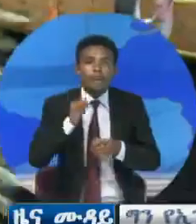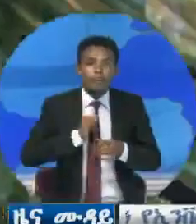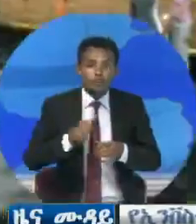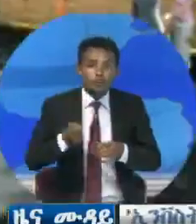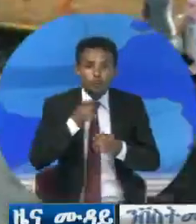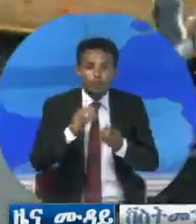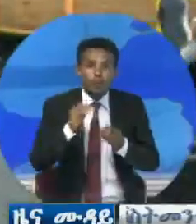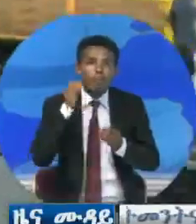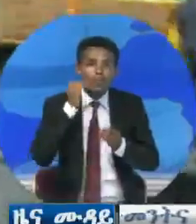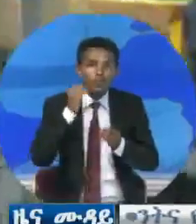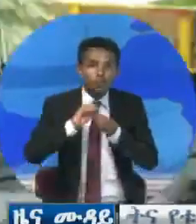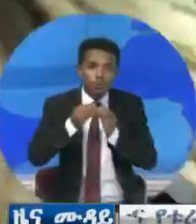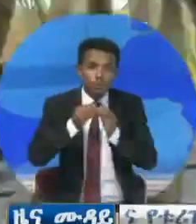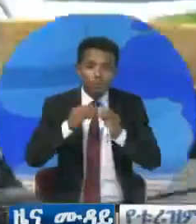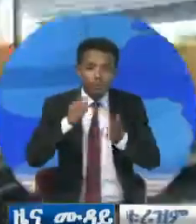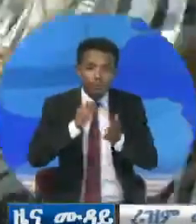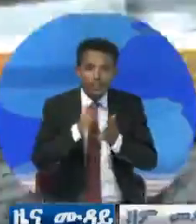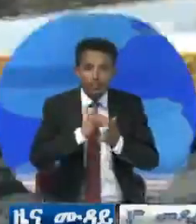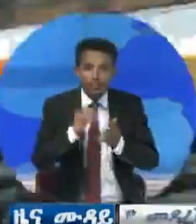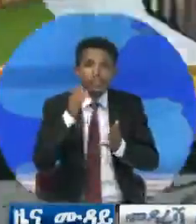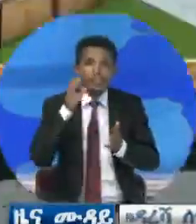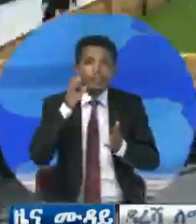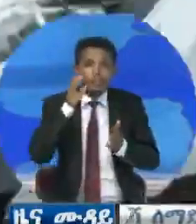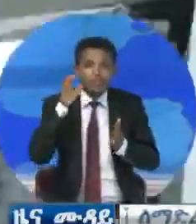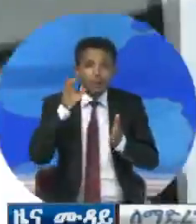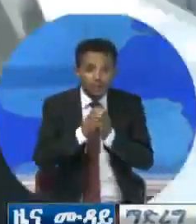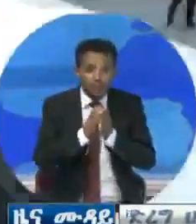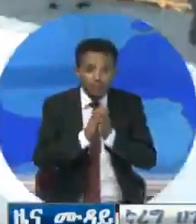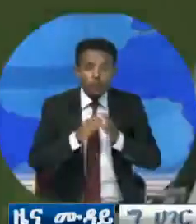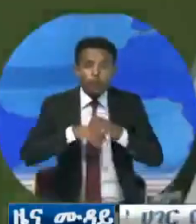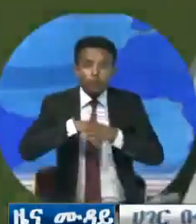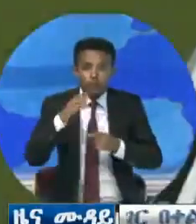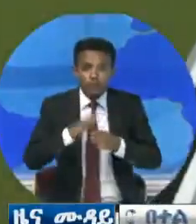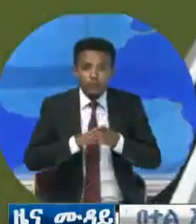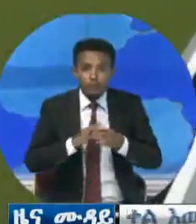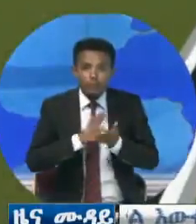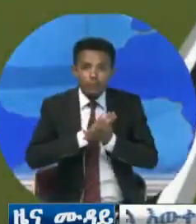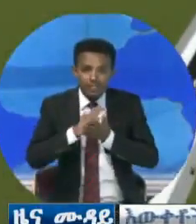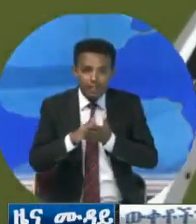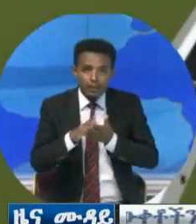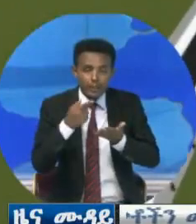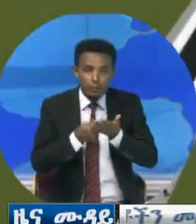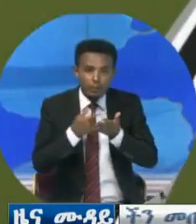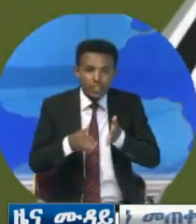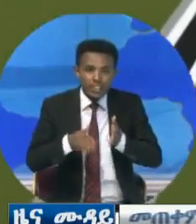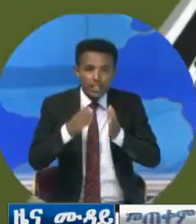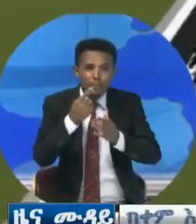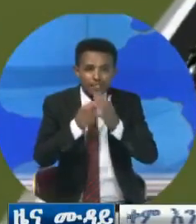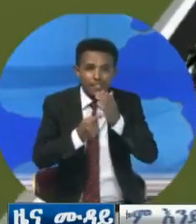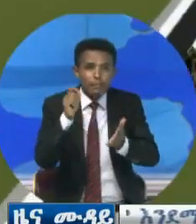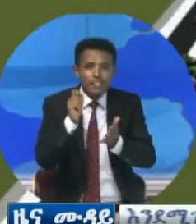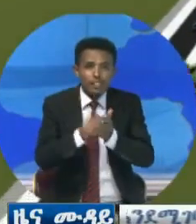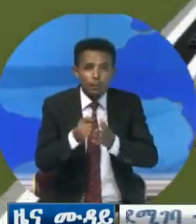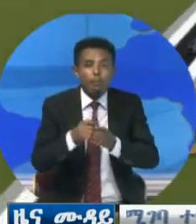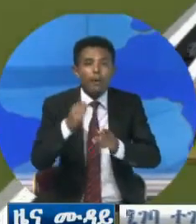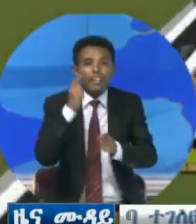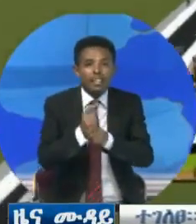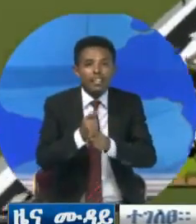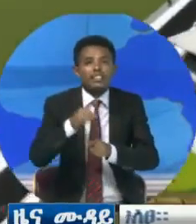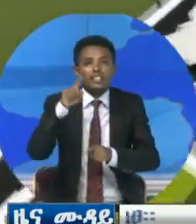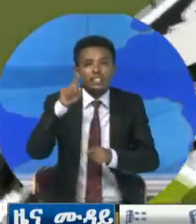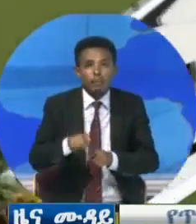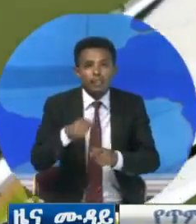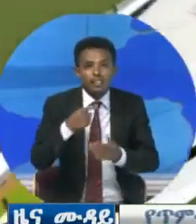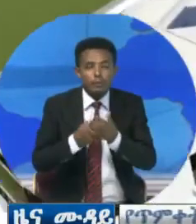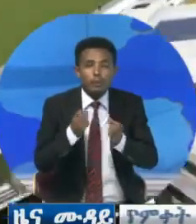በቤት ቁጥሩ ውስጥ የተመዘገቡትንና መታወቂያ ያወጡትን ሰዎች ከቀበሌ ማህደሩ በማጣራት በሱ ፈቃድ ብቻ የተመዘገቡ መሆናቸውን ማረጋገጥ